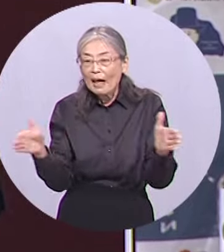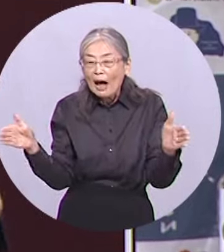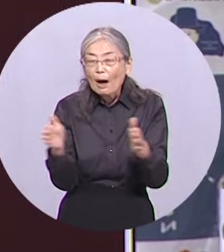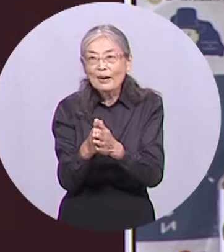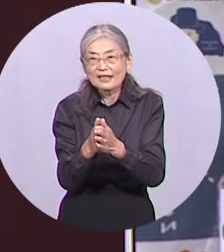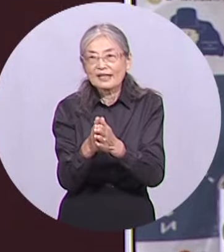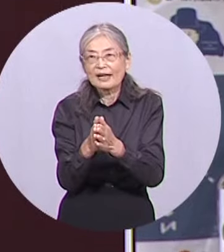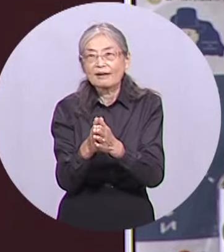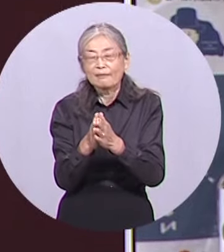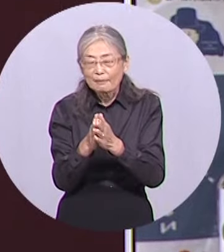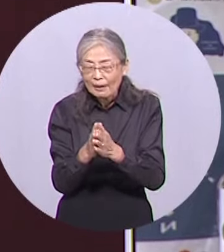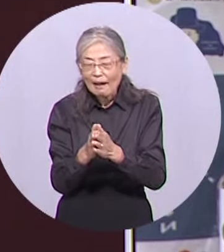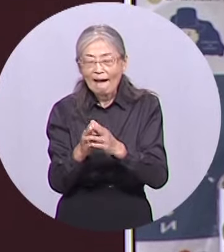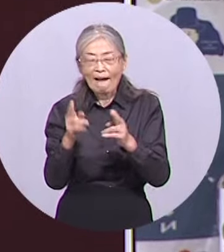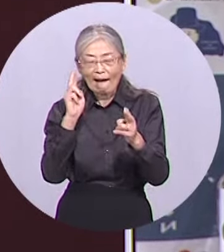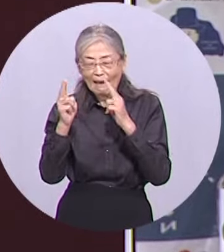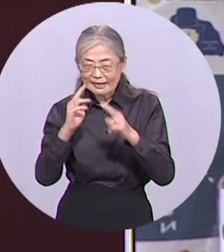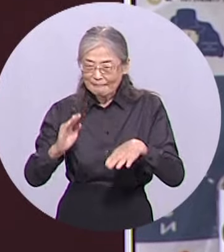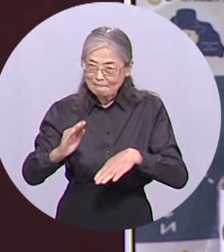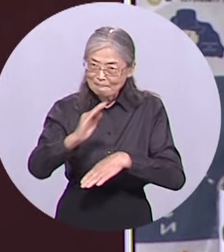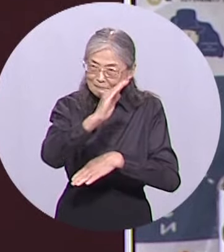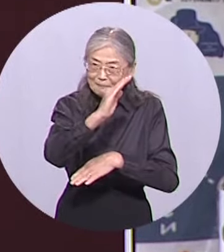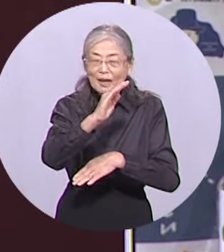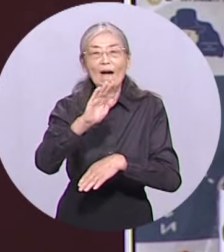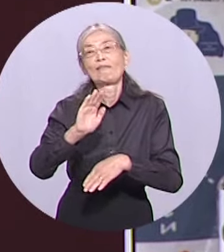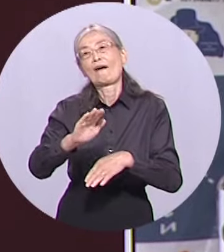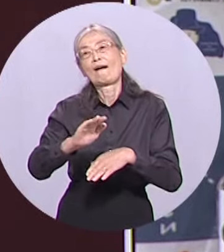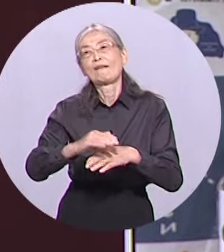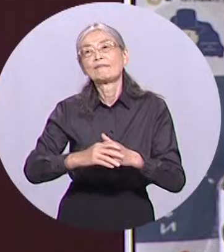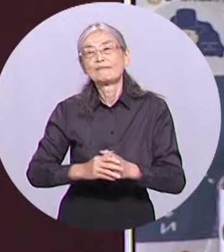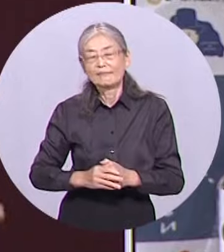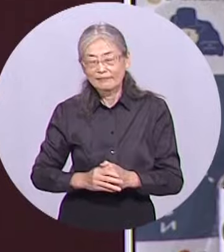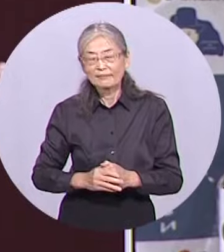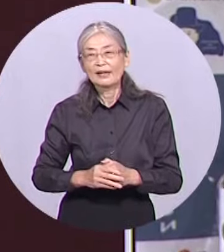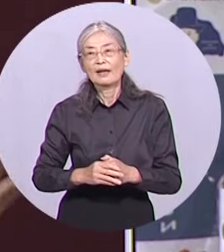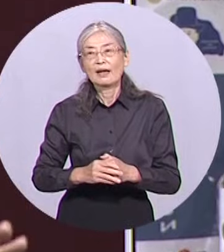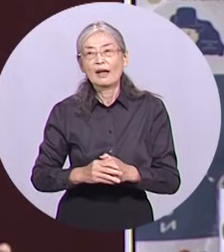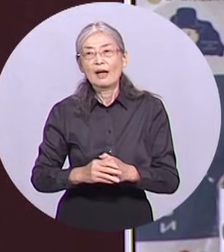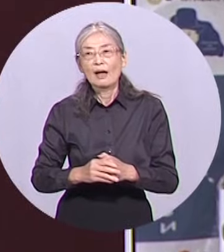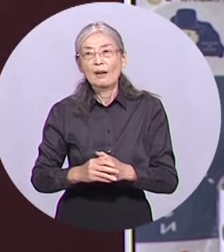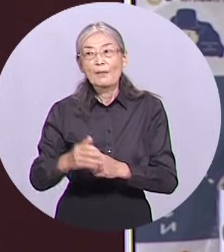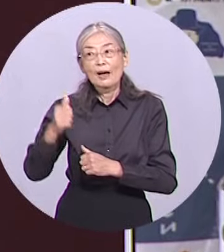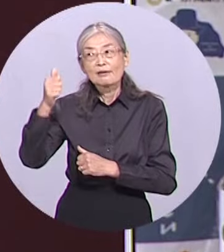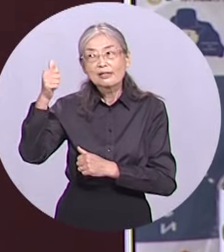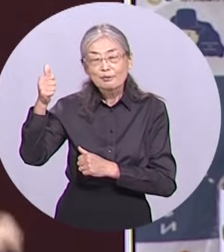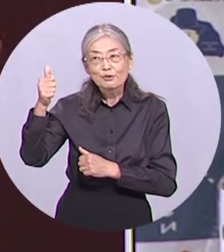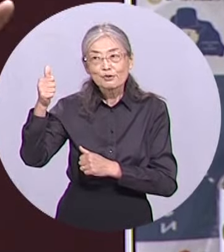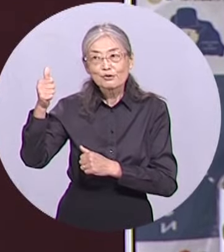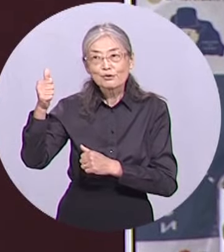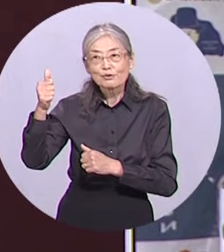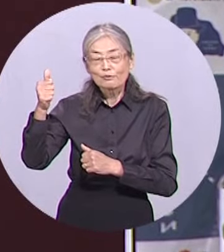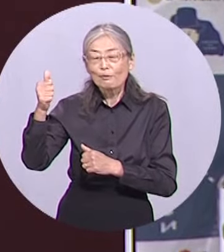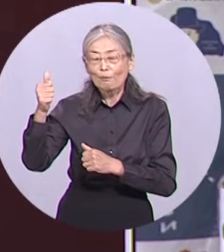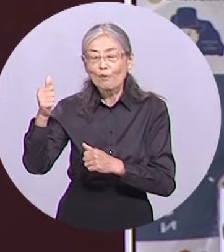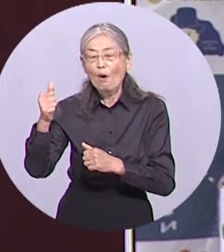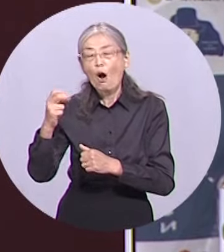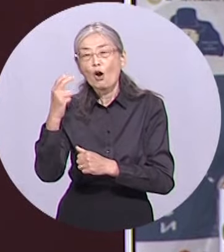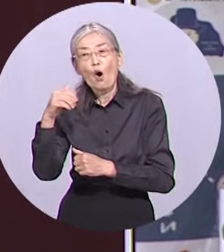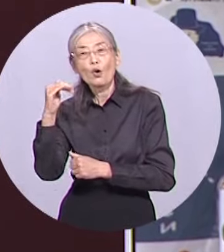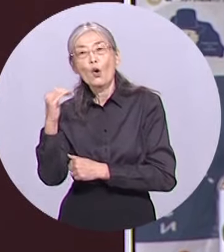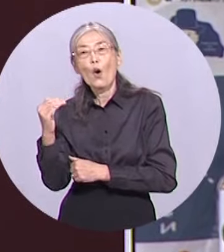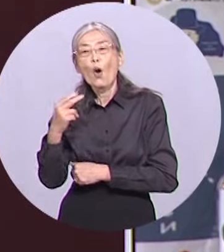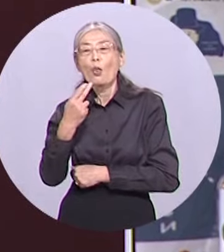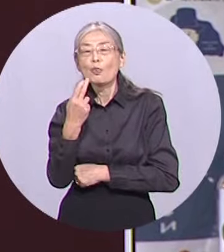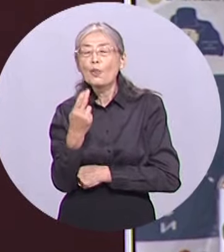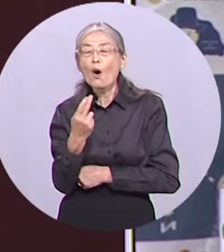まあ、今のこのような会社になっていくっていうことを考えますと、渋沢栄一が残したメッセージ、論語とそろばんのエ